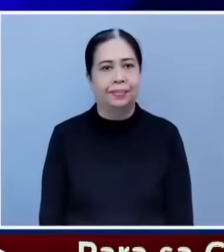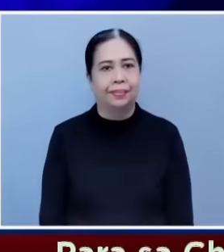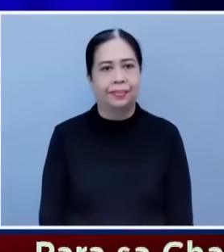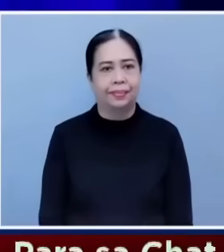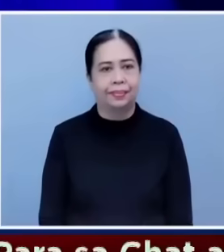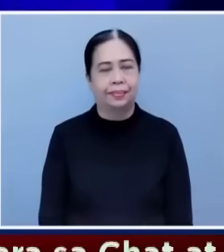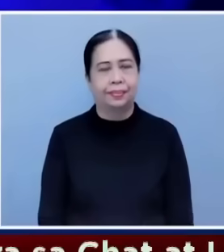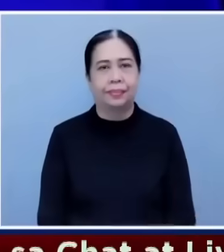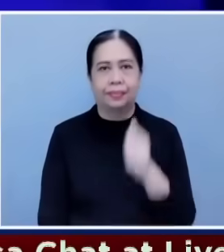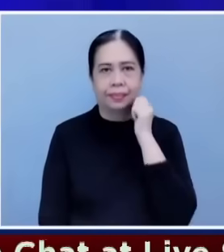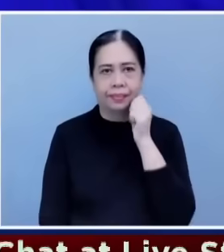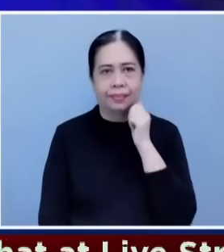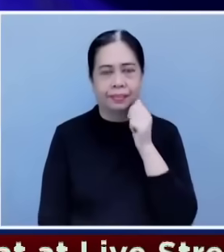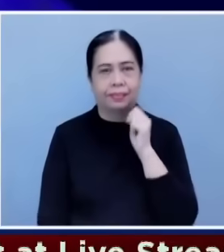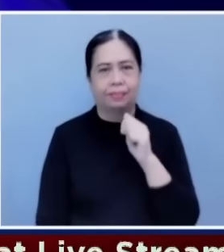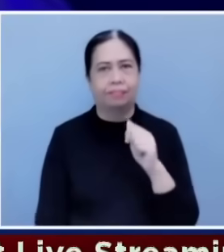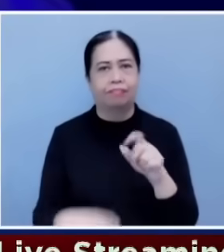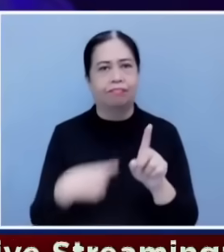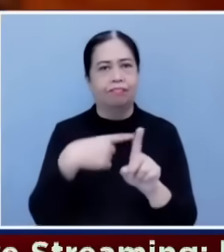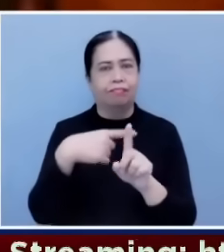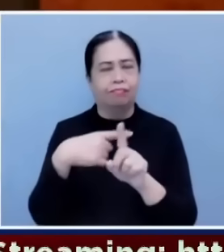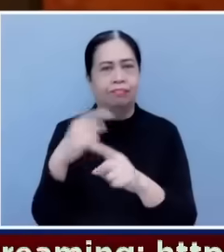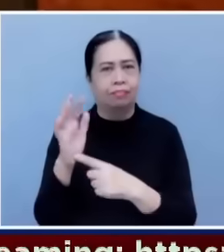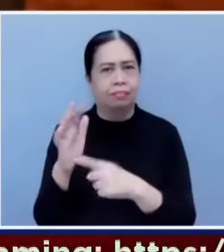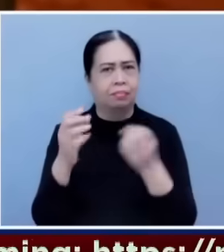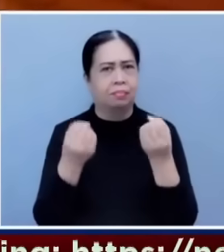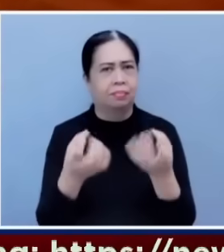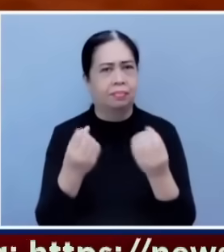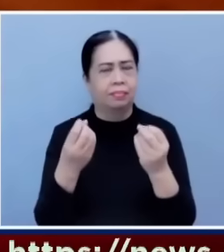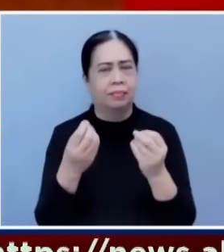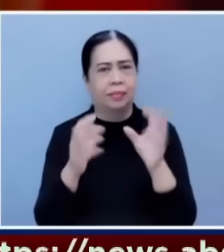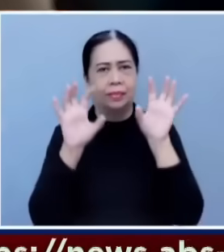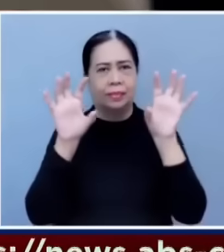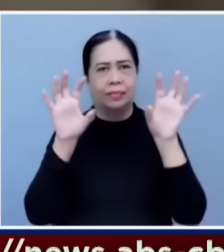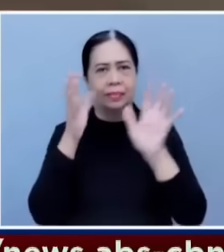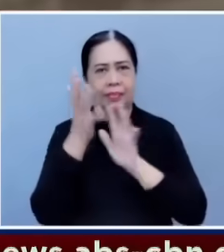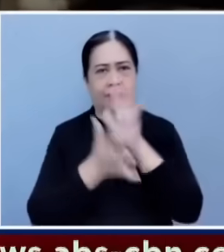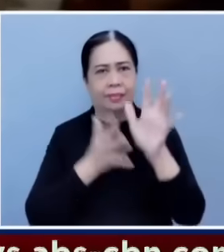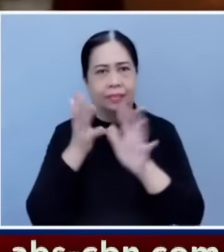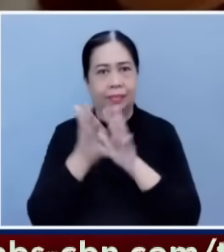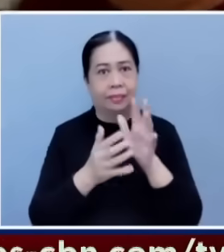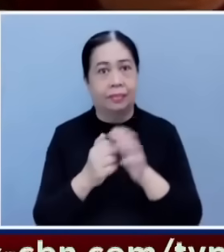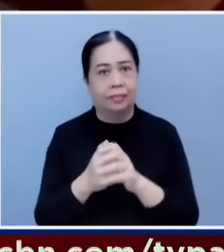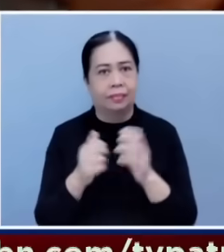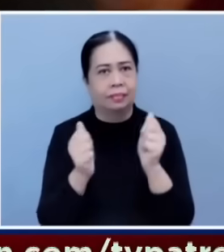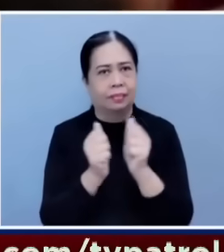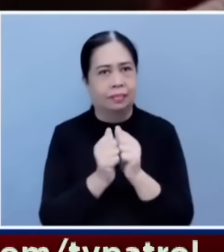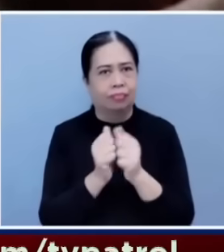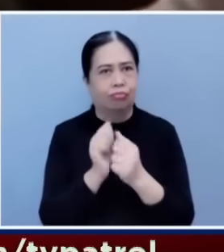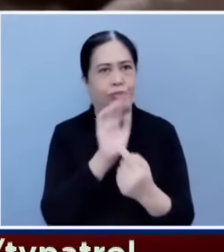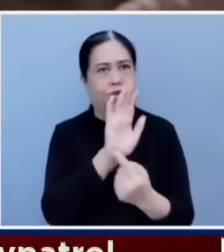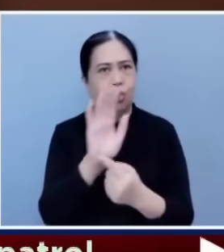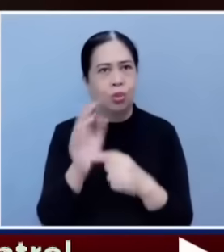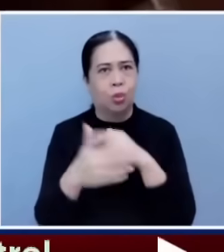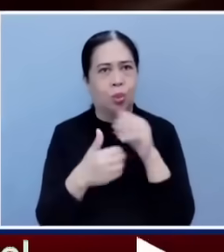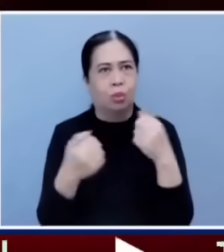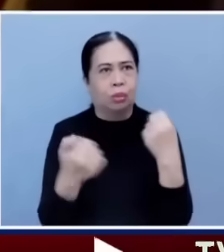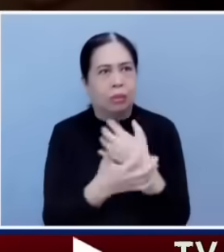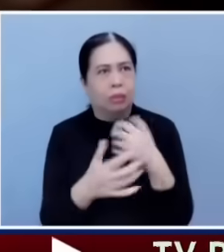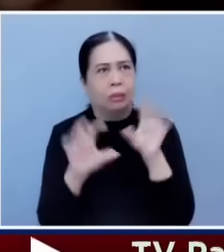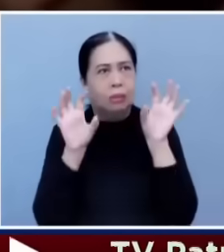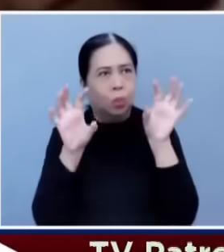Tuwing undas o araw ng mga patay, kabi-kabila ang Halloween party. Kakambal nito ang mga palabas na pawan nakakatakot ang